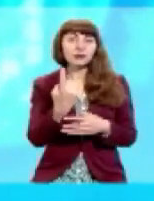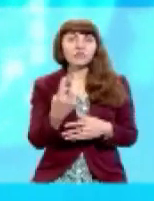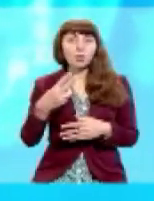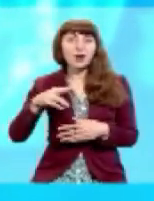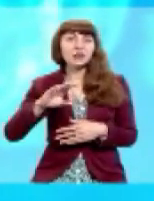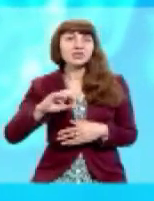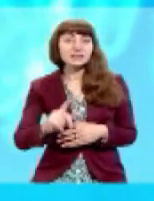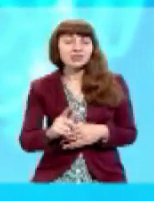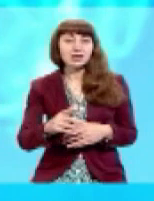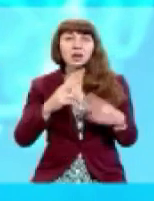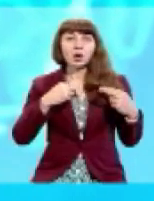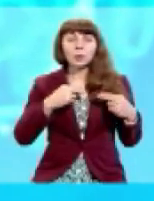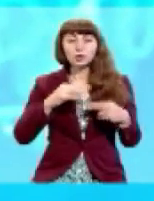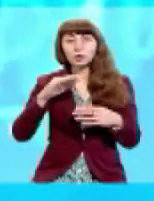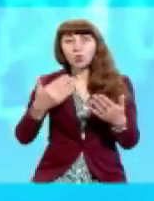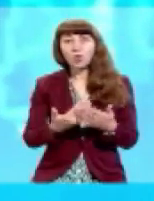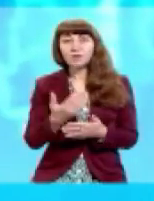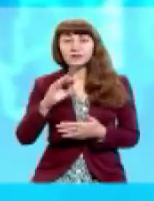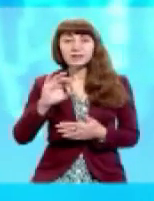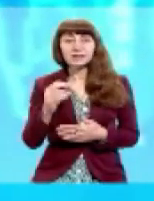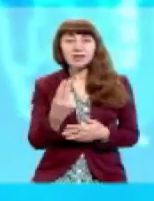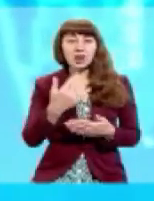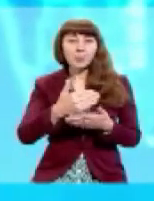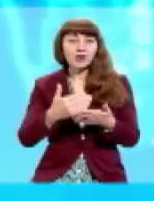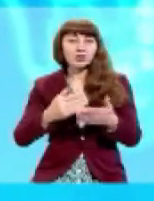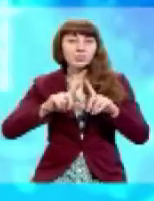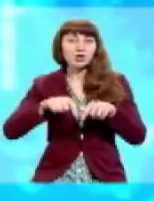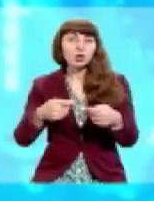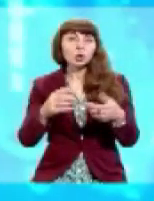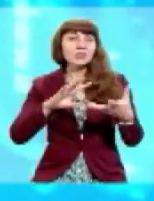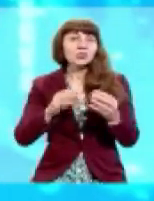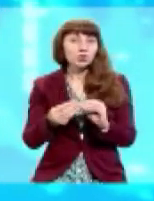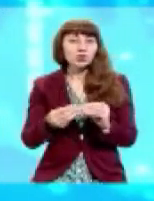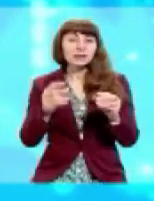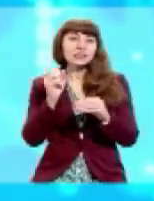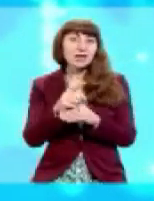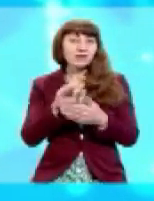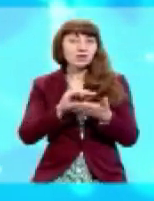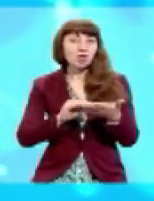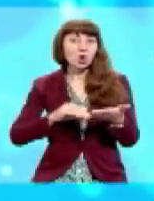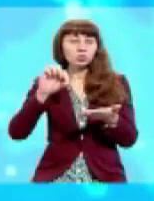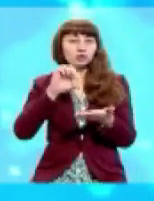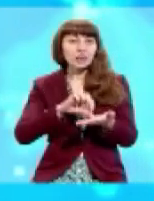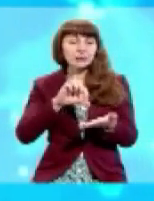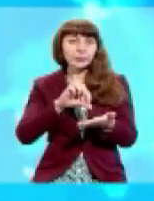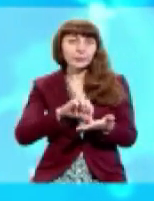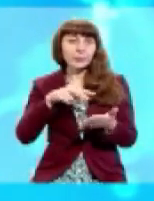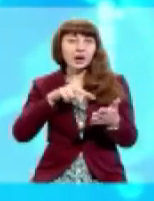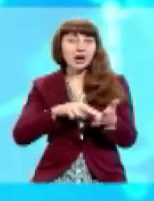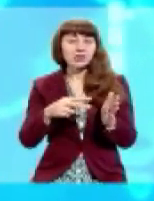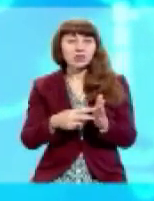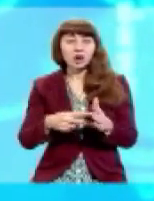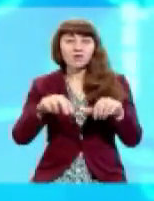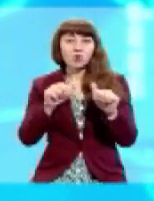миллиарда тенге Работа Новой социальной программы уже дает свои результаты заявки на участие в проекте уже оформили более